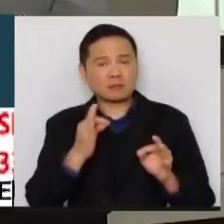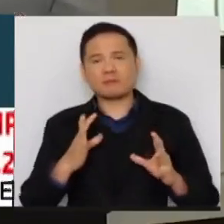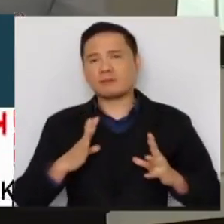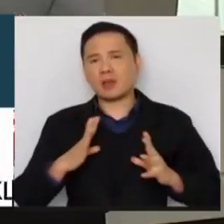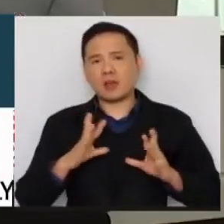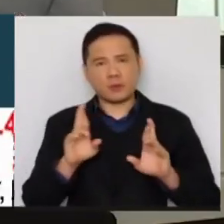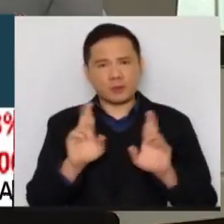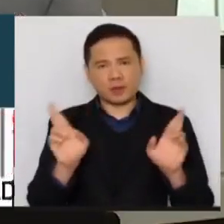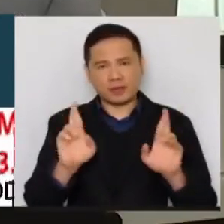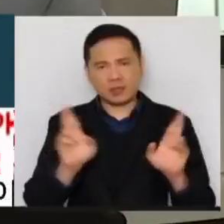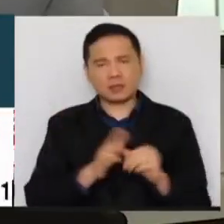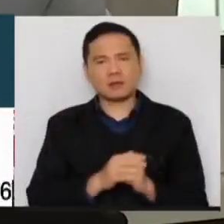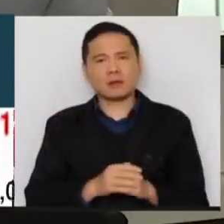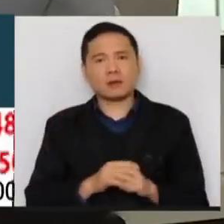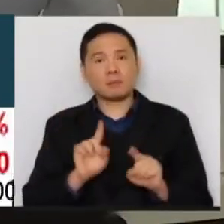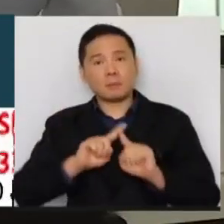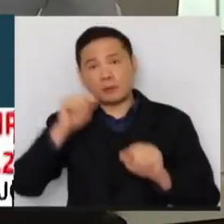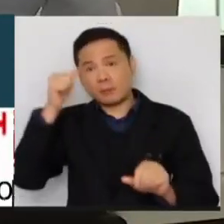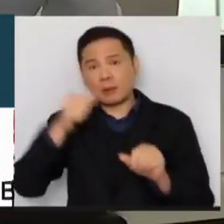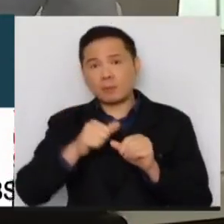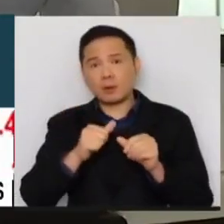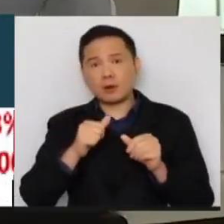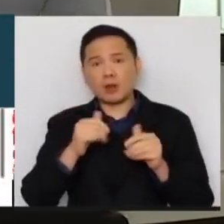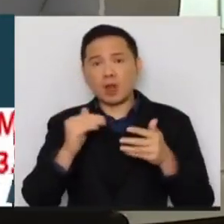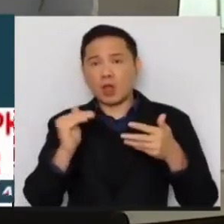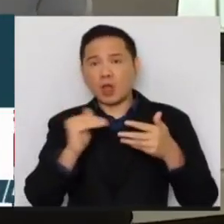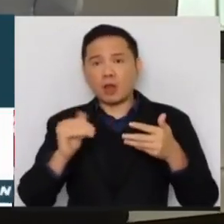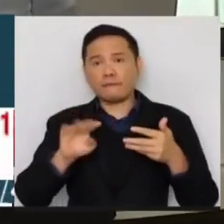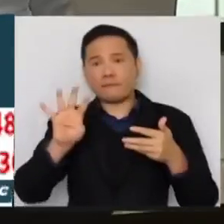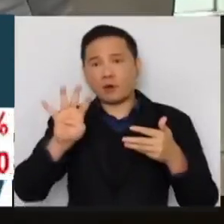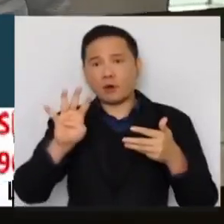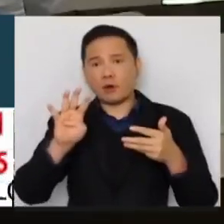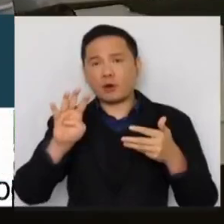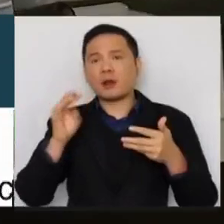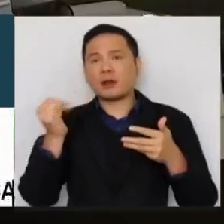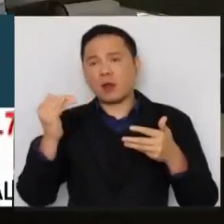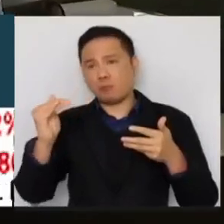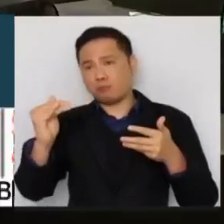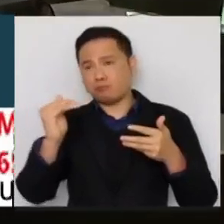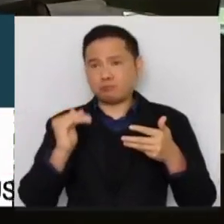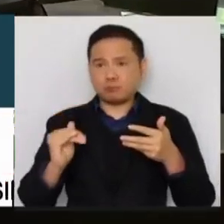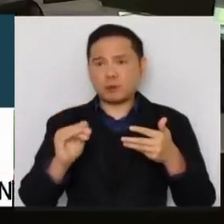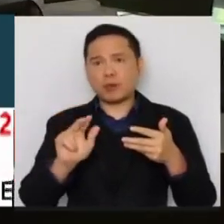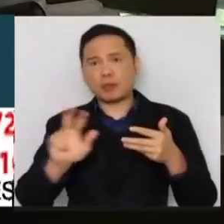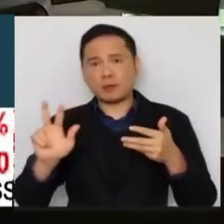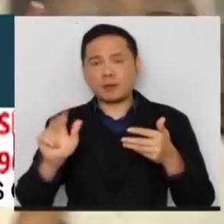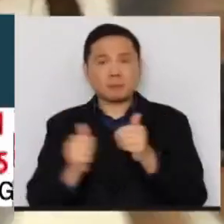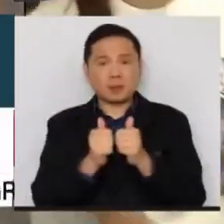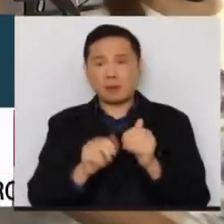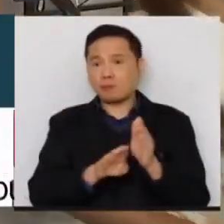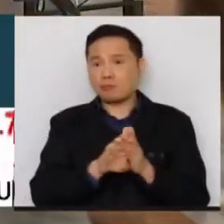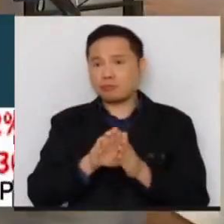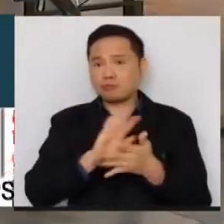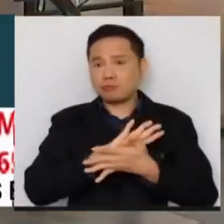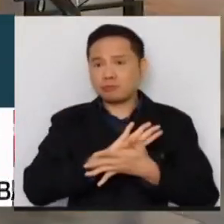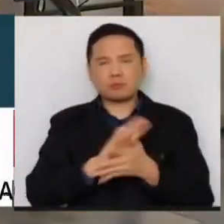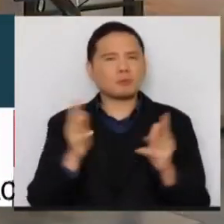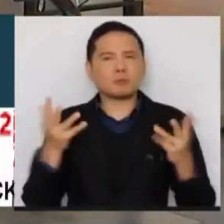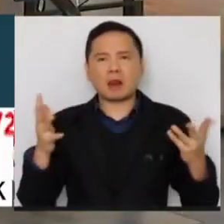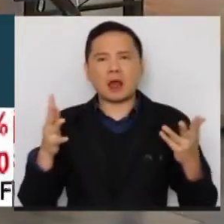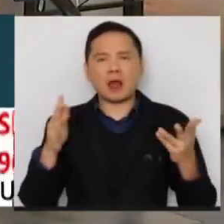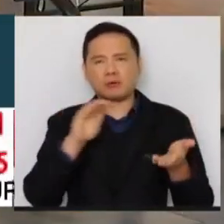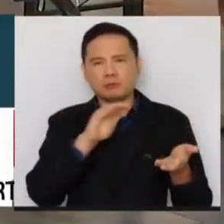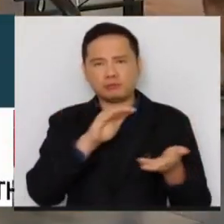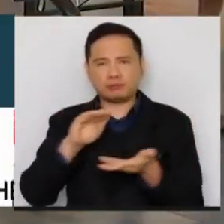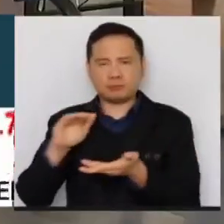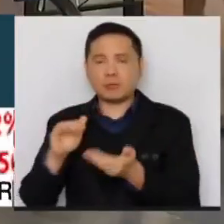naman natin nung nag-alert level 4 tapos linabas sa alert level 3, hindi naman tumaas yung kaso eh. So natututo na rin yung tao to